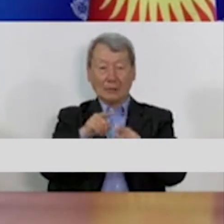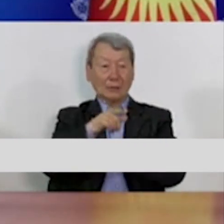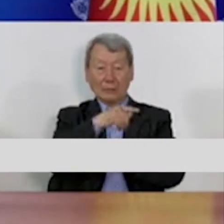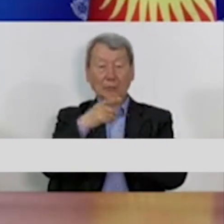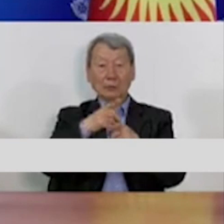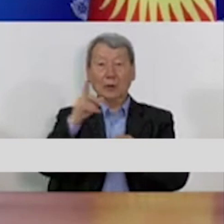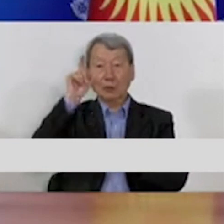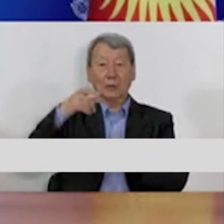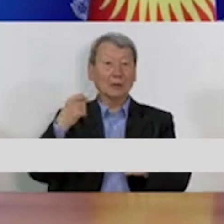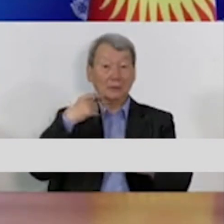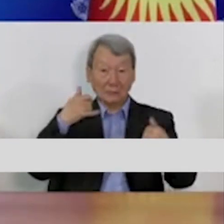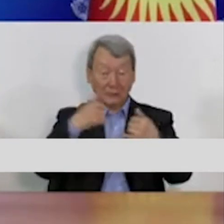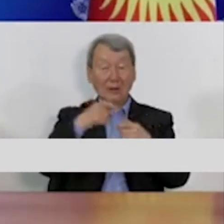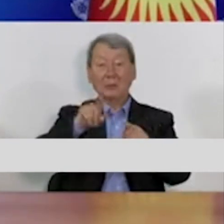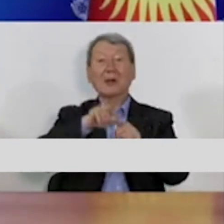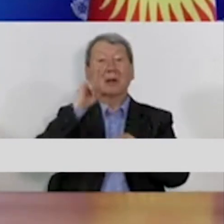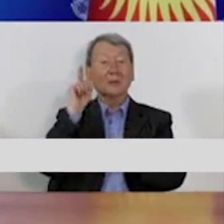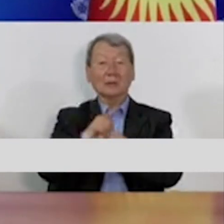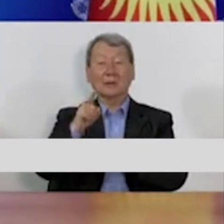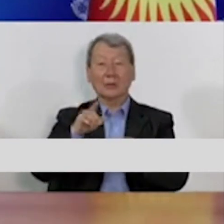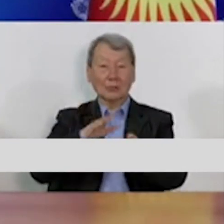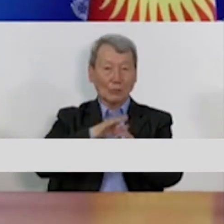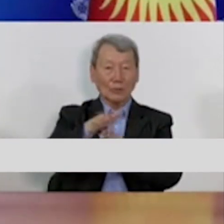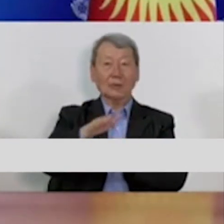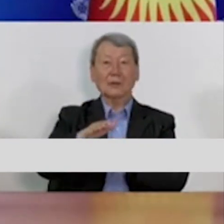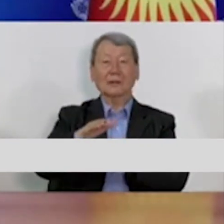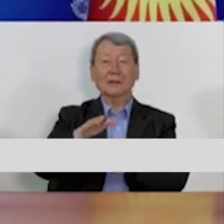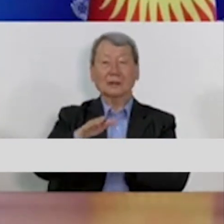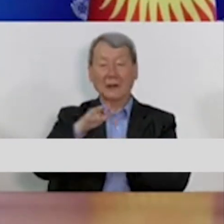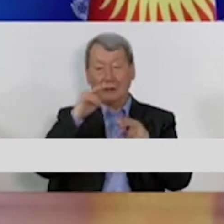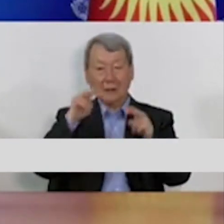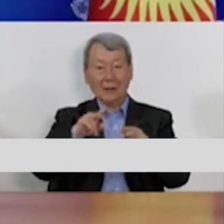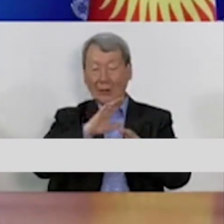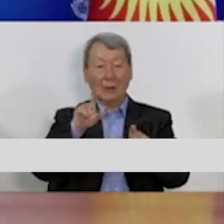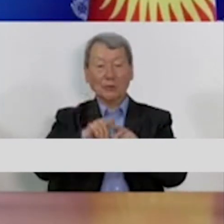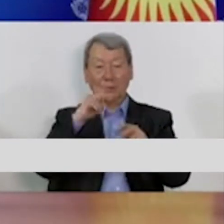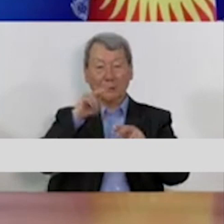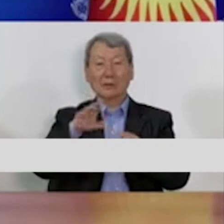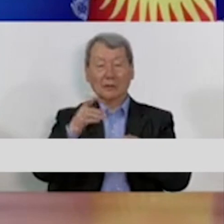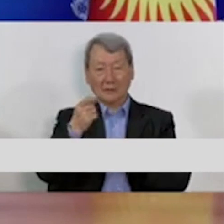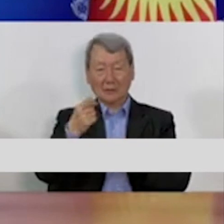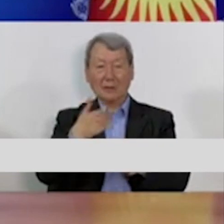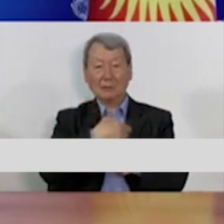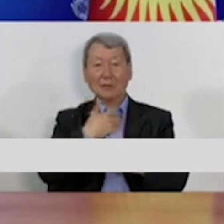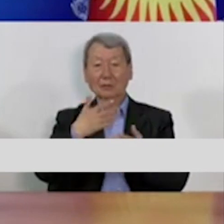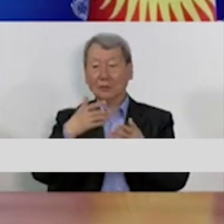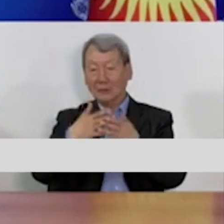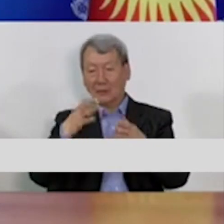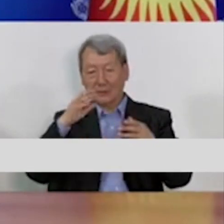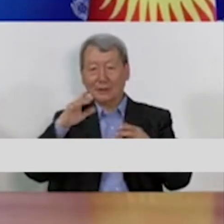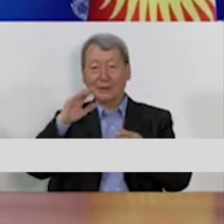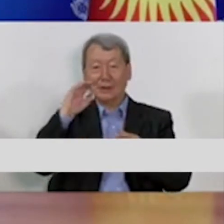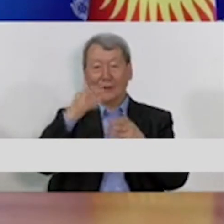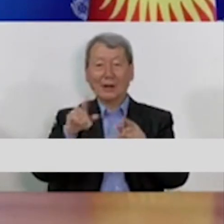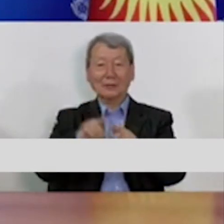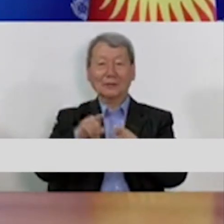айтат. Анткени ичкен адамды өткөндө дагы айтканбыз, толук кандуу көзөмөлдөй албай калышыбыз мүмкүн. Бир кычыктарга кирип, бир жерлерге